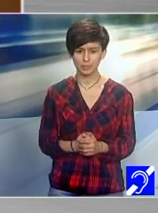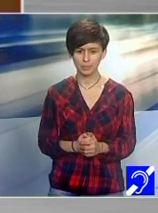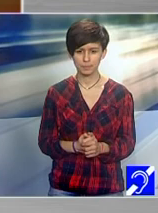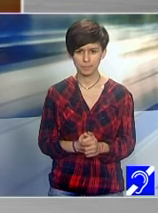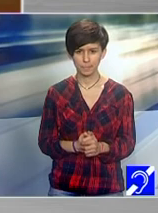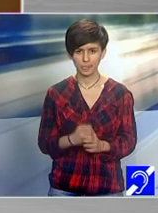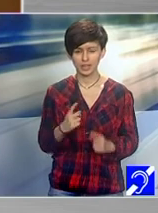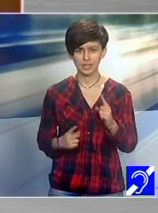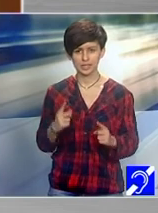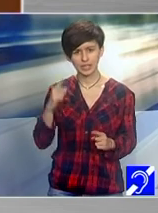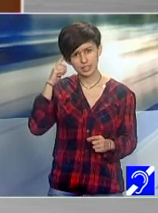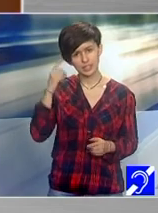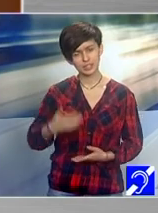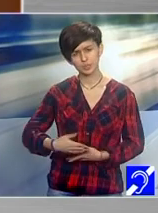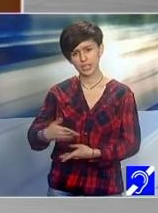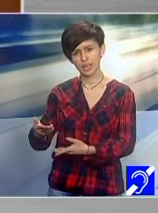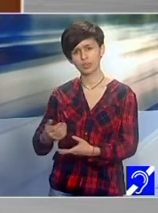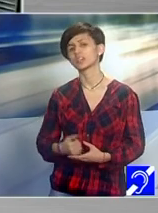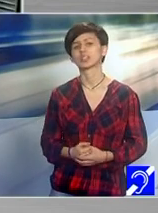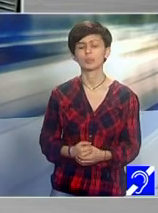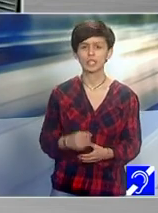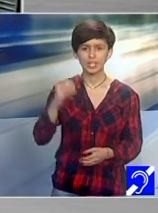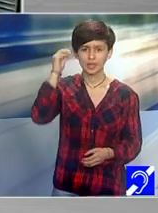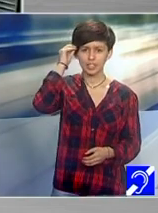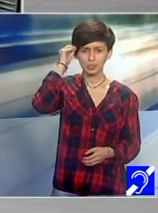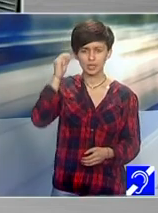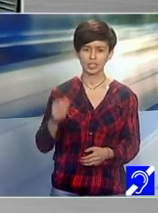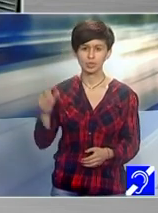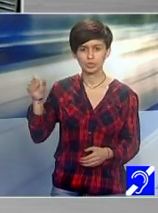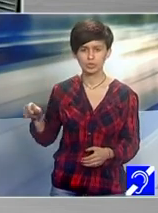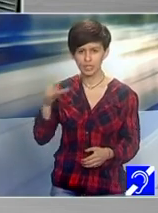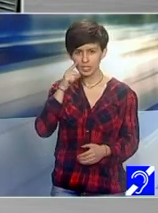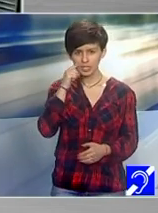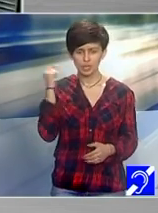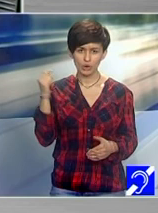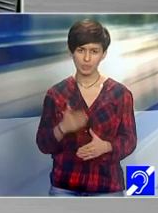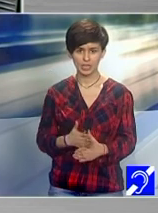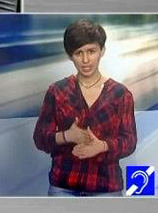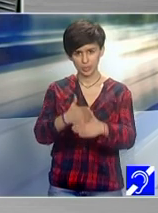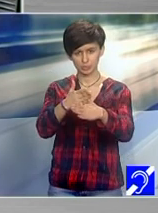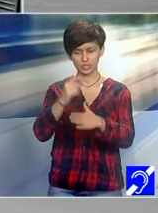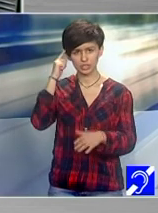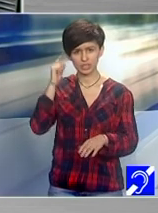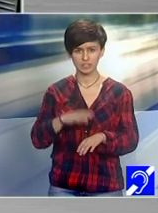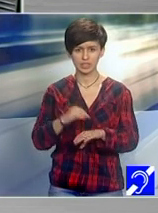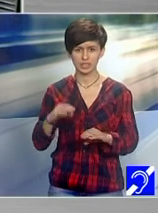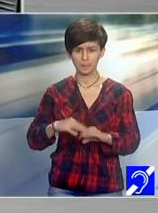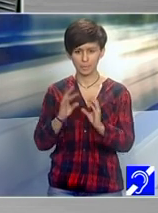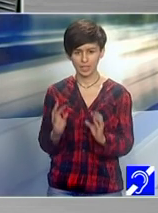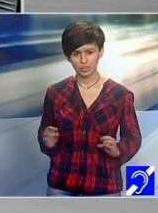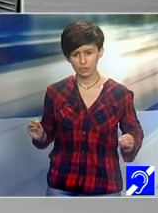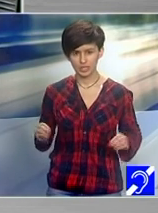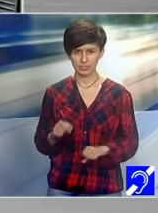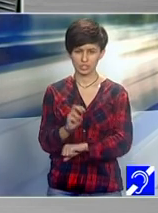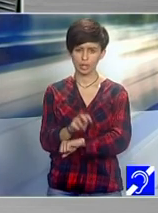unor inventatori, unor oameni care au sprijinit inventica românească și au participat în acest sens. Ne gândim la